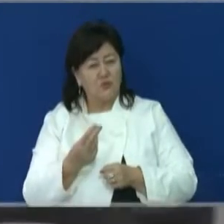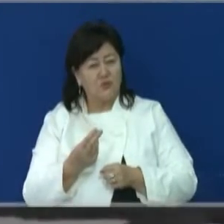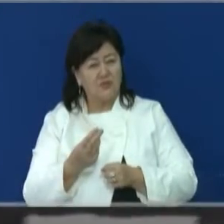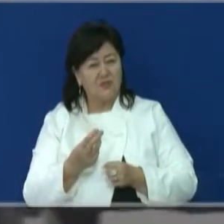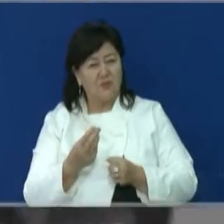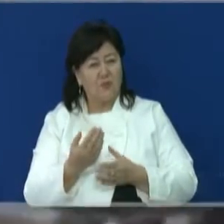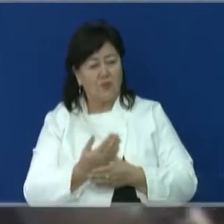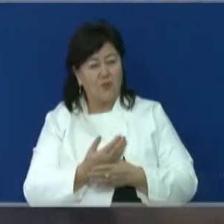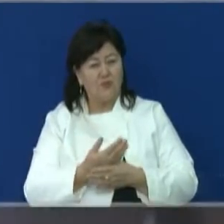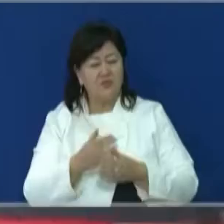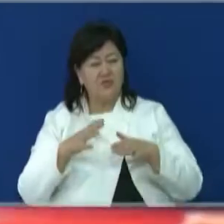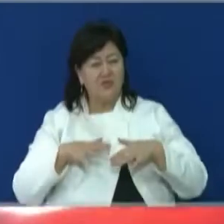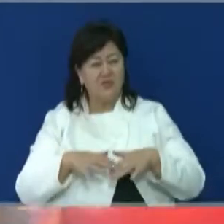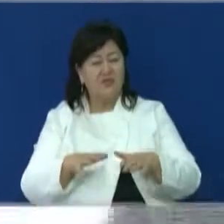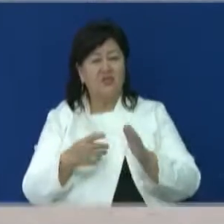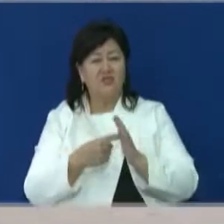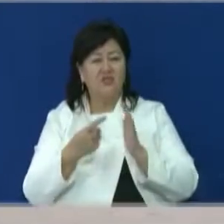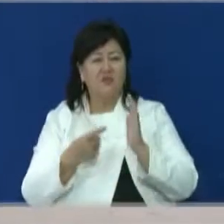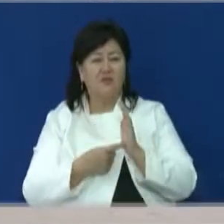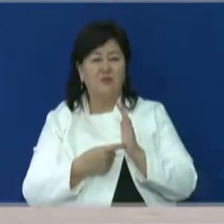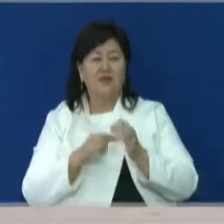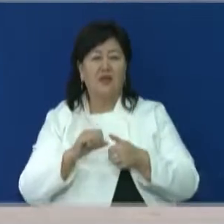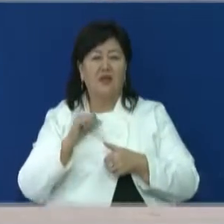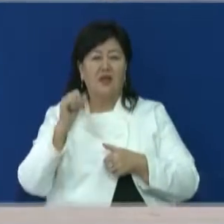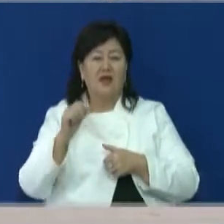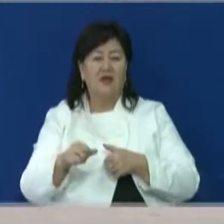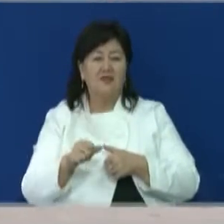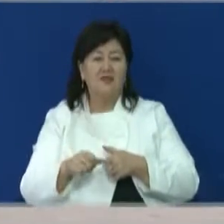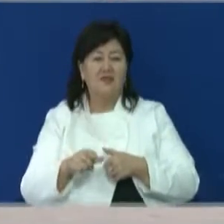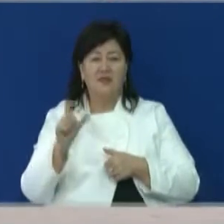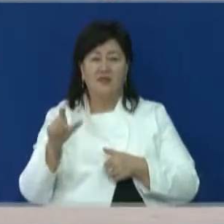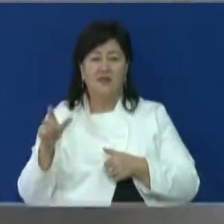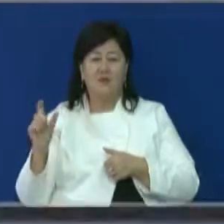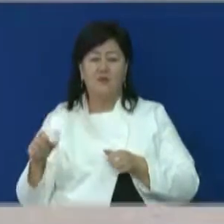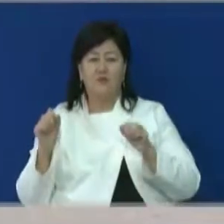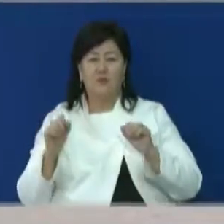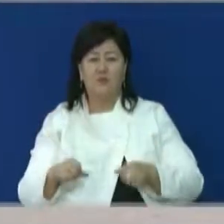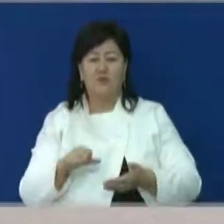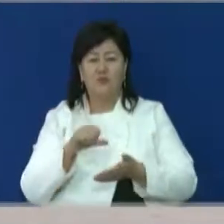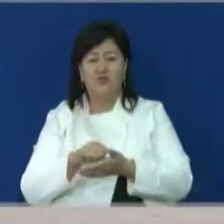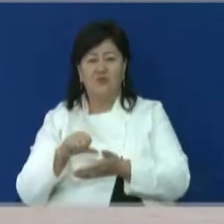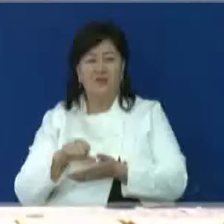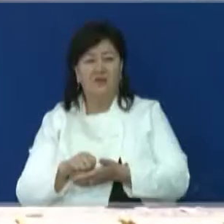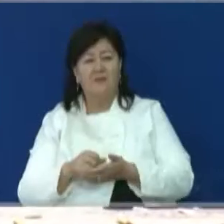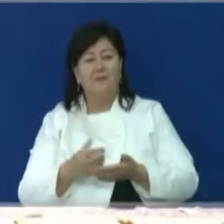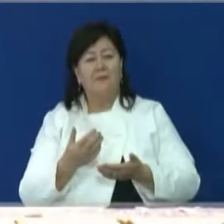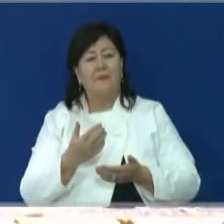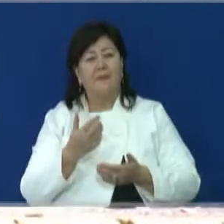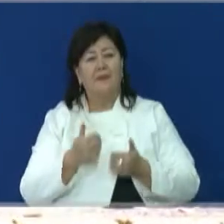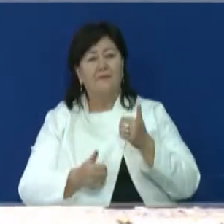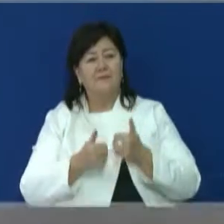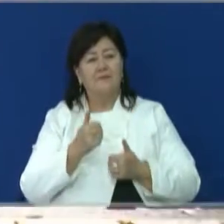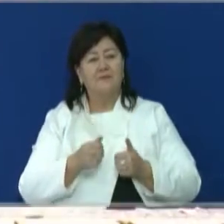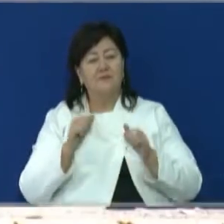мен міндеттерін шешуге үлес қосып жүрген жеке және заңды тұлғалар қатыса алады. Ағымдағы жылы байқау лауреаттары 7 аталым